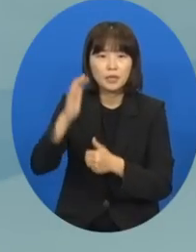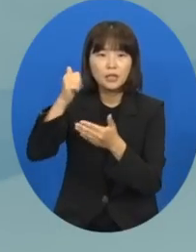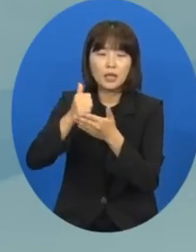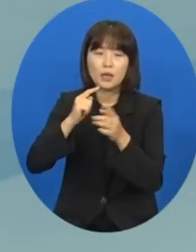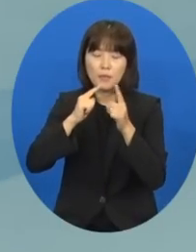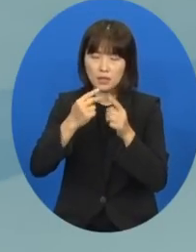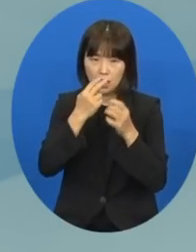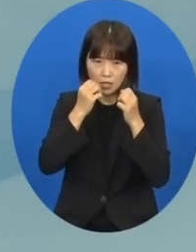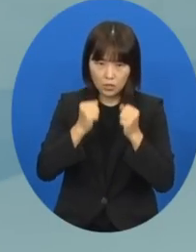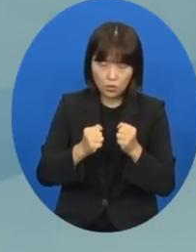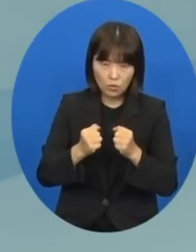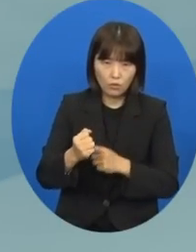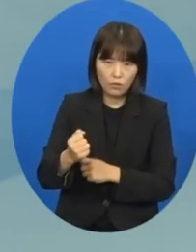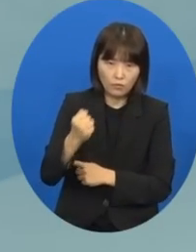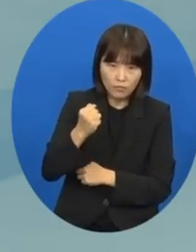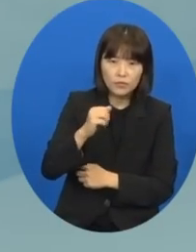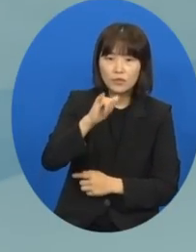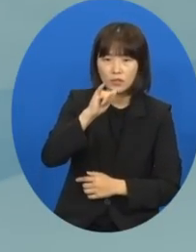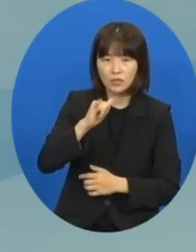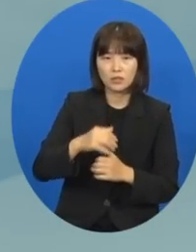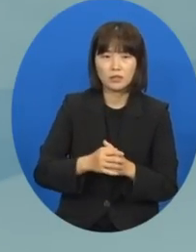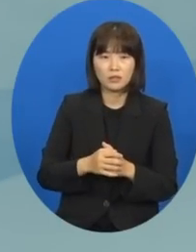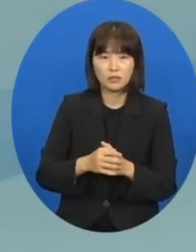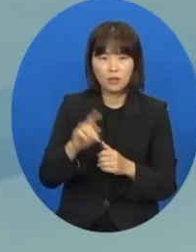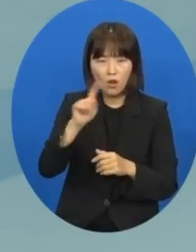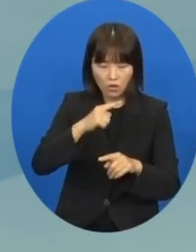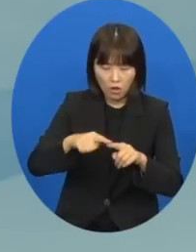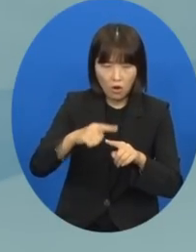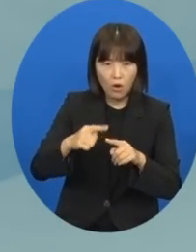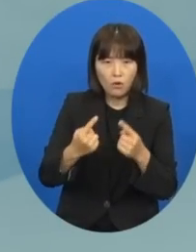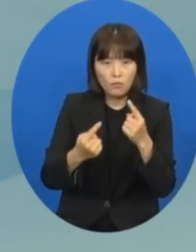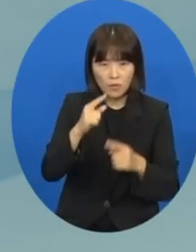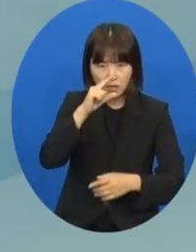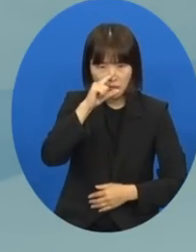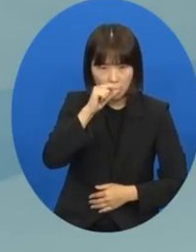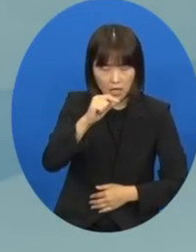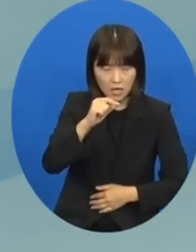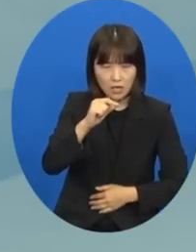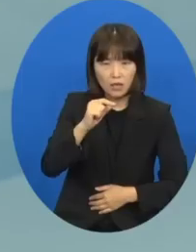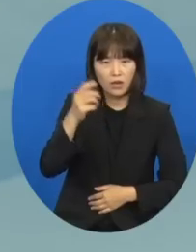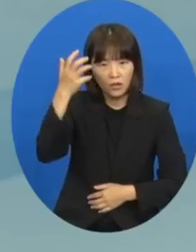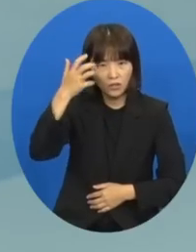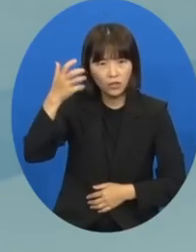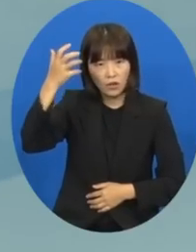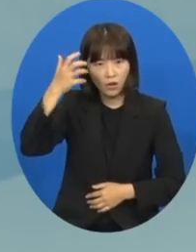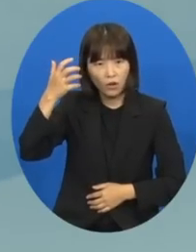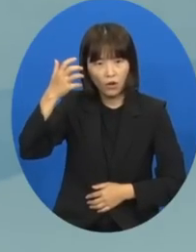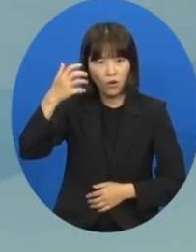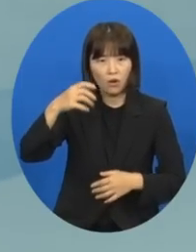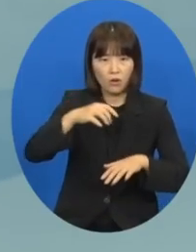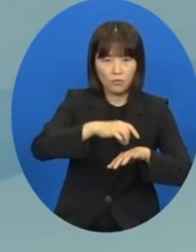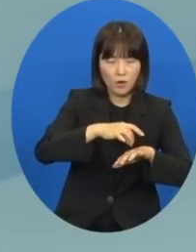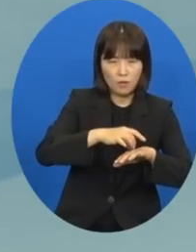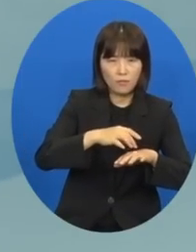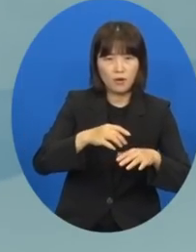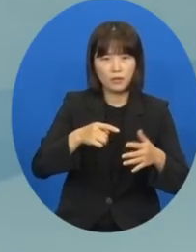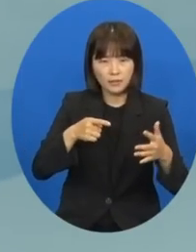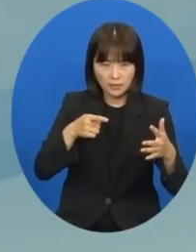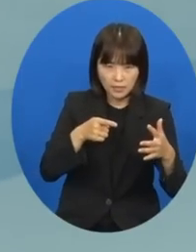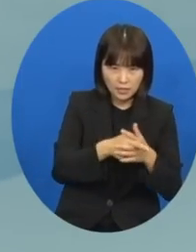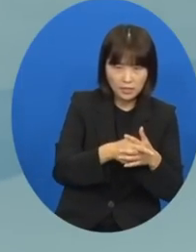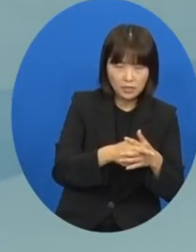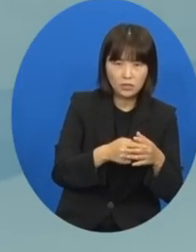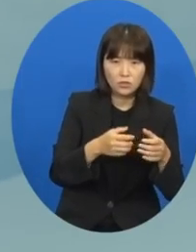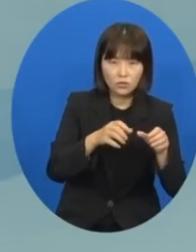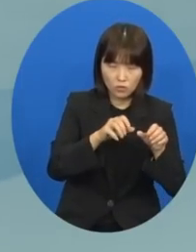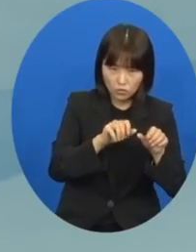말씀은 살아있고 활력이 있어 좌우의 날선 어떤 검보다도 예리하여 혼과 영과 관절과 골수를 찔러 쪼개기까지 하며